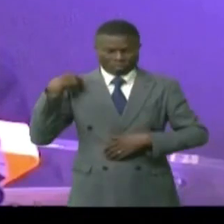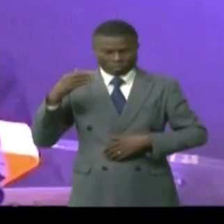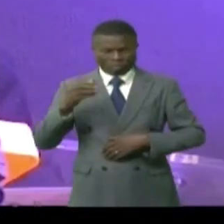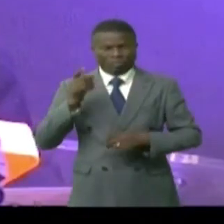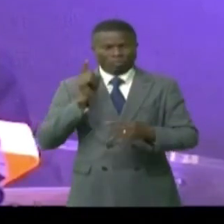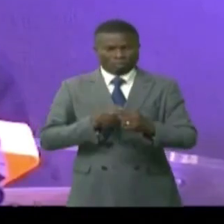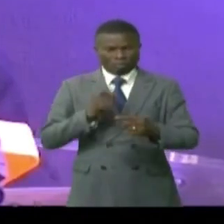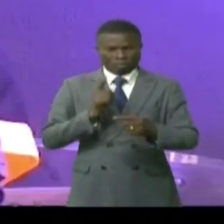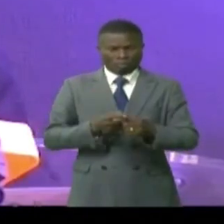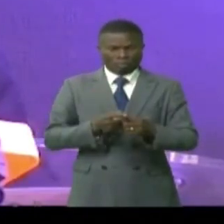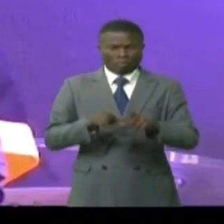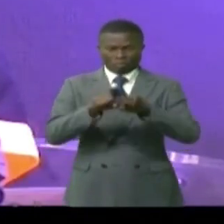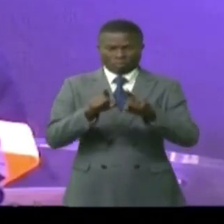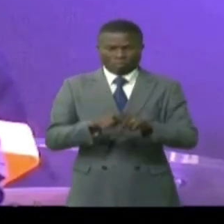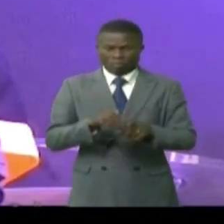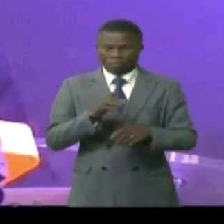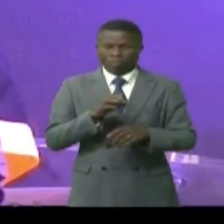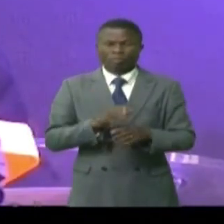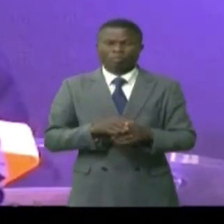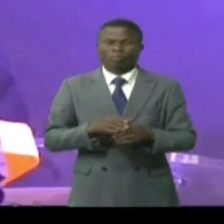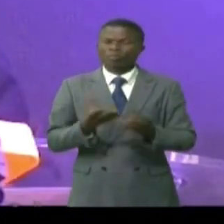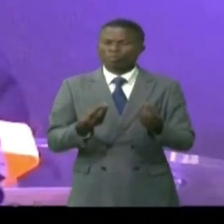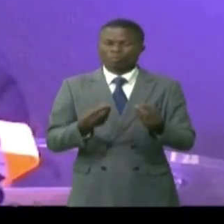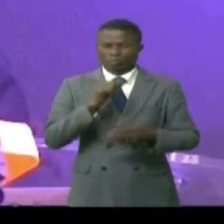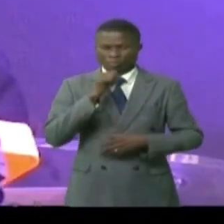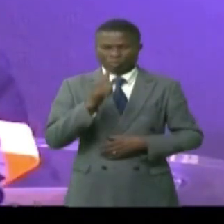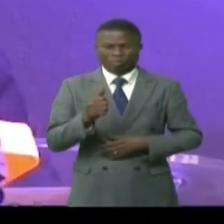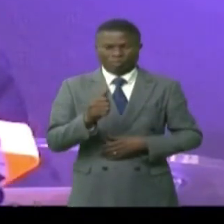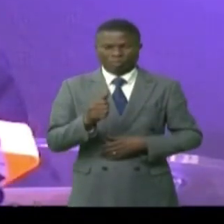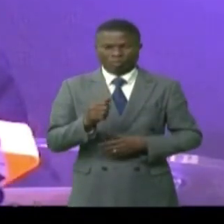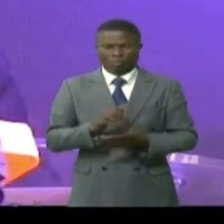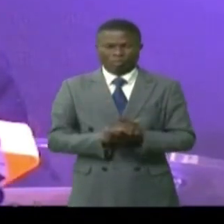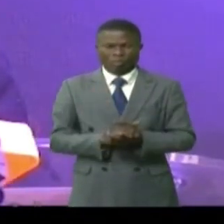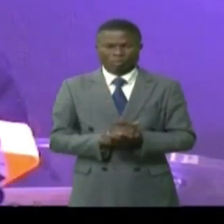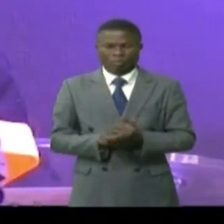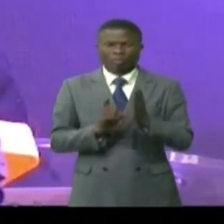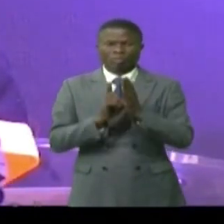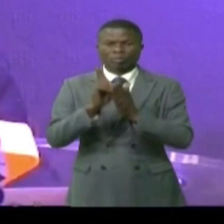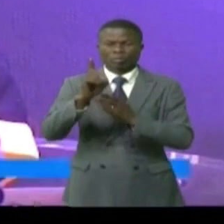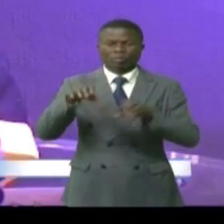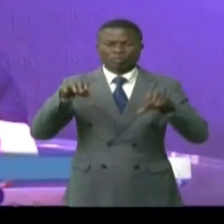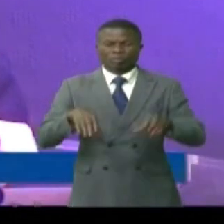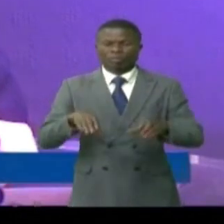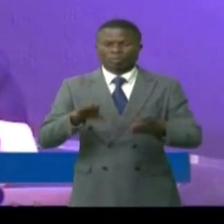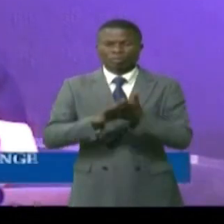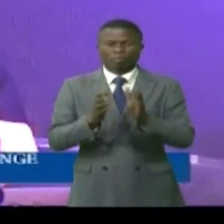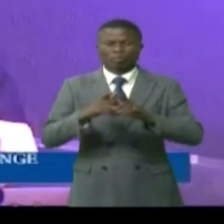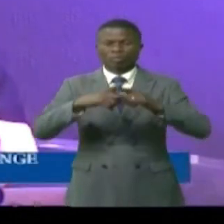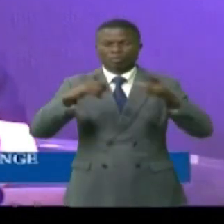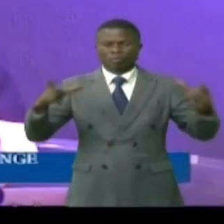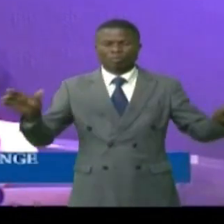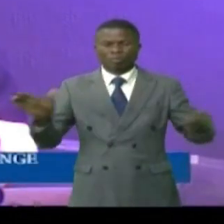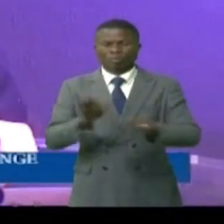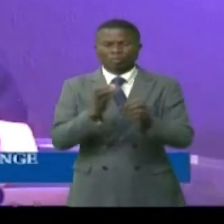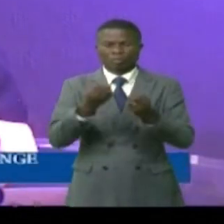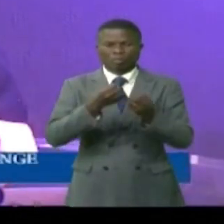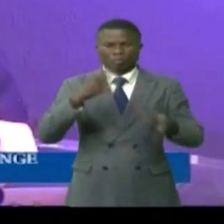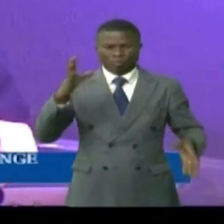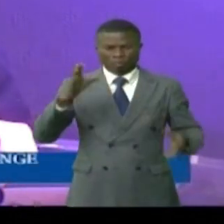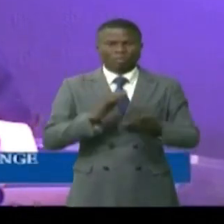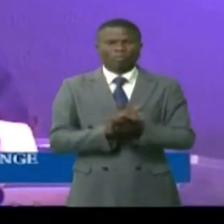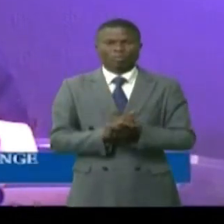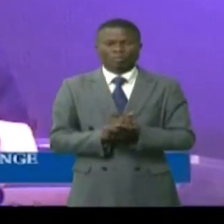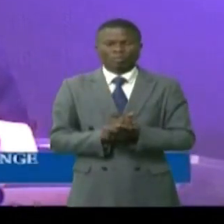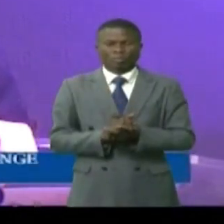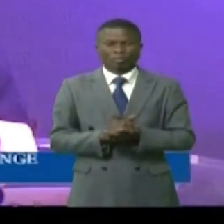difficile et même utopique de rêver d'un Congo grand et prospère. Vous